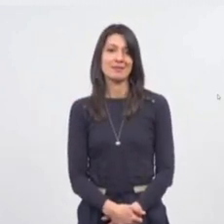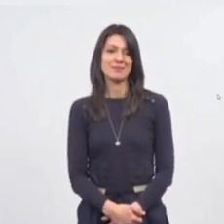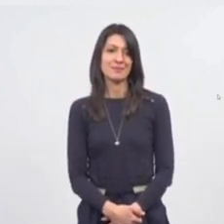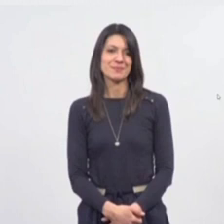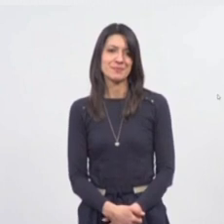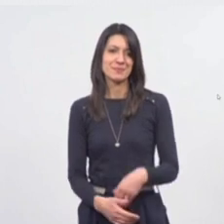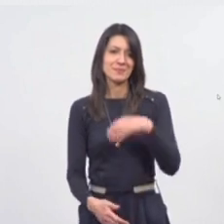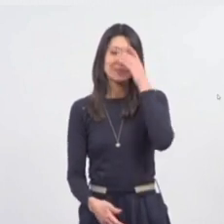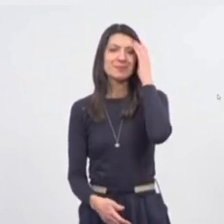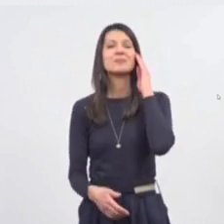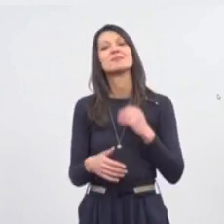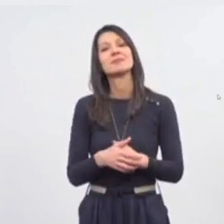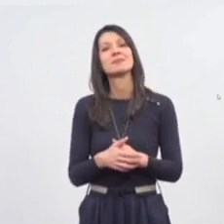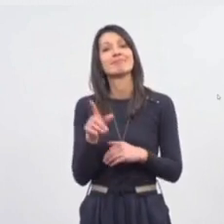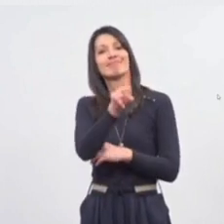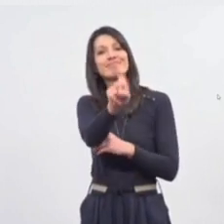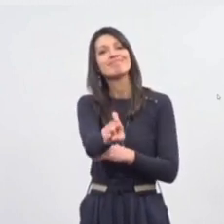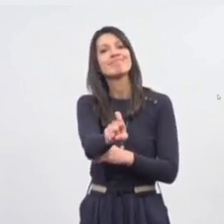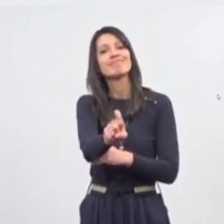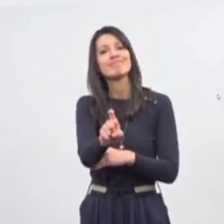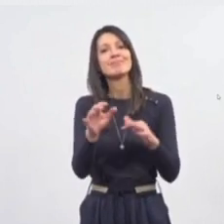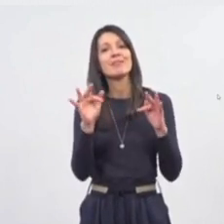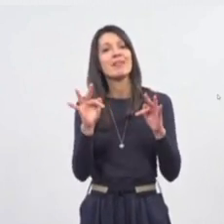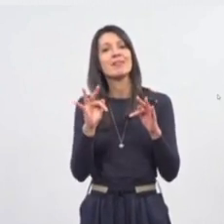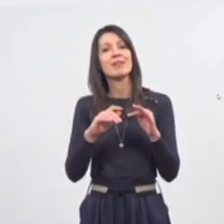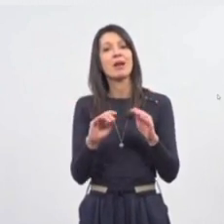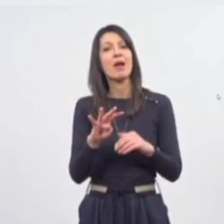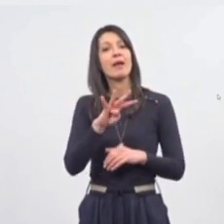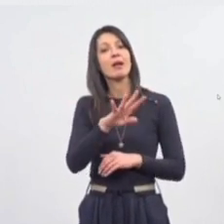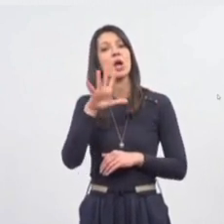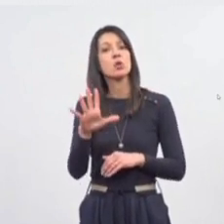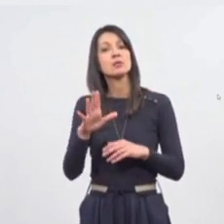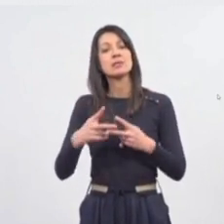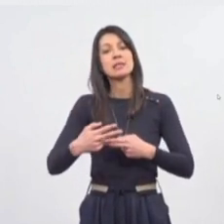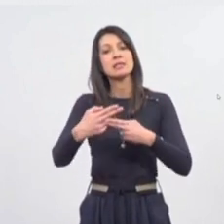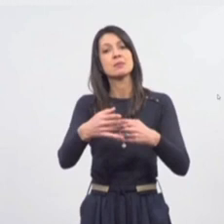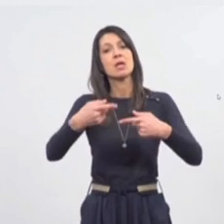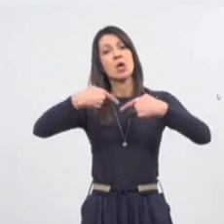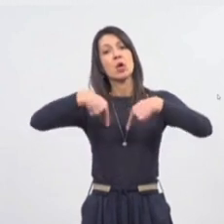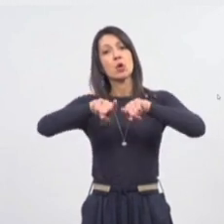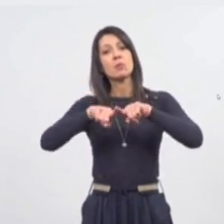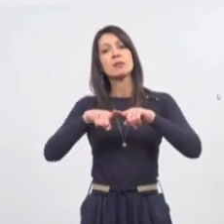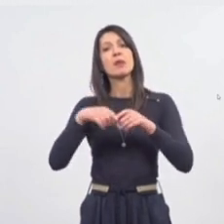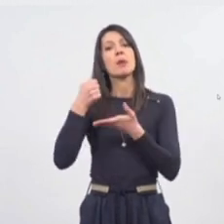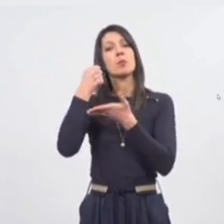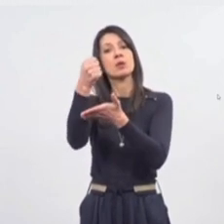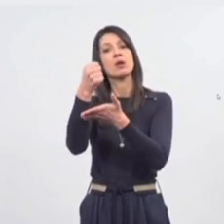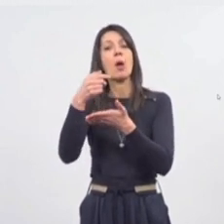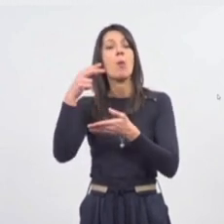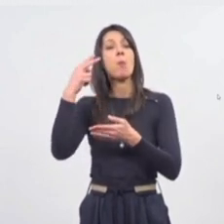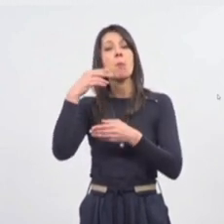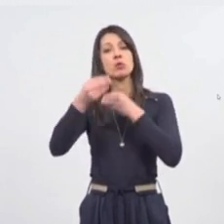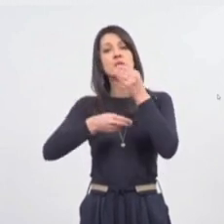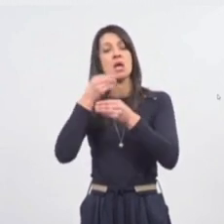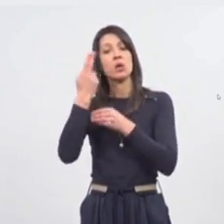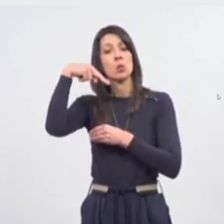Je voulais vous poser une question à propos de la 45e session du Comité du patrimoine mondial de l'UNESCO, qui doit se tenir en Russie au